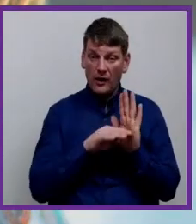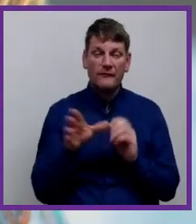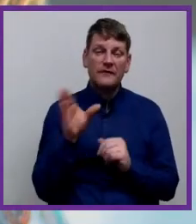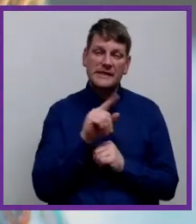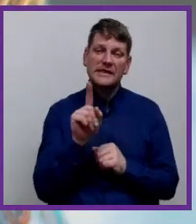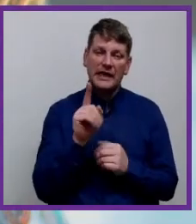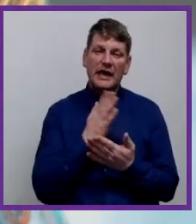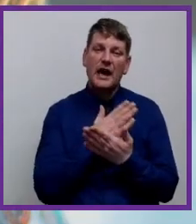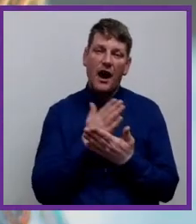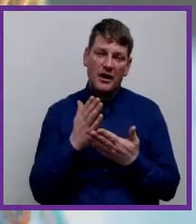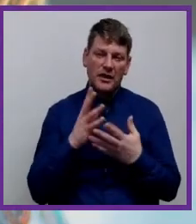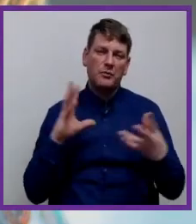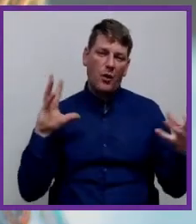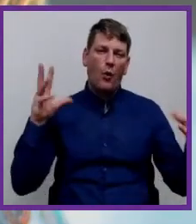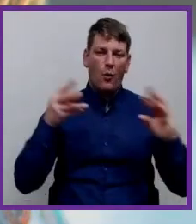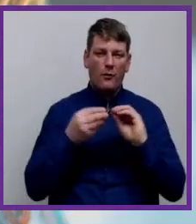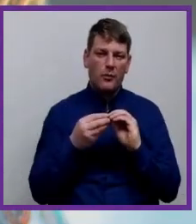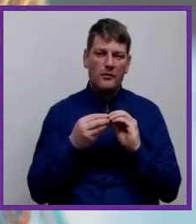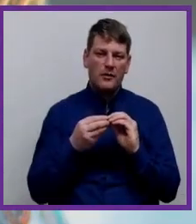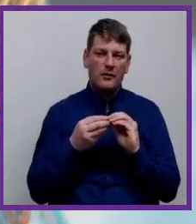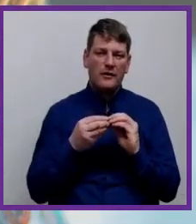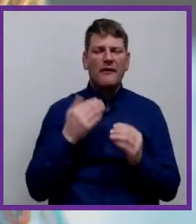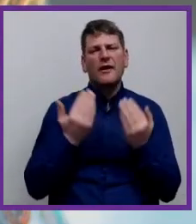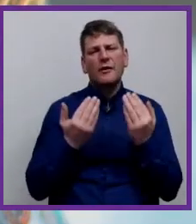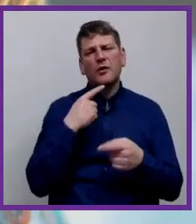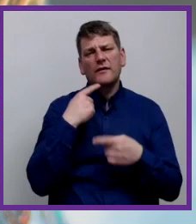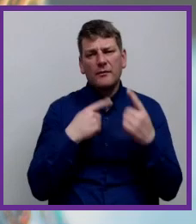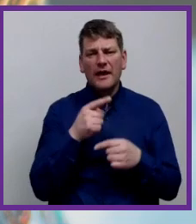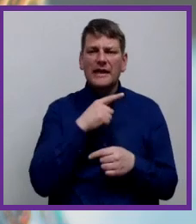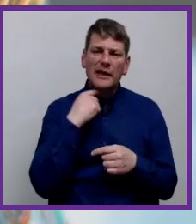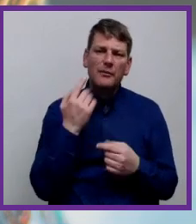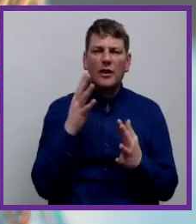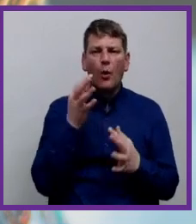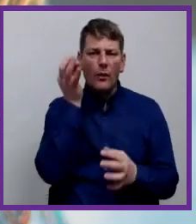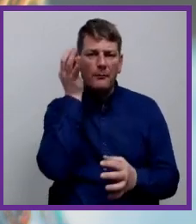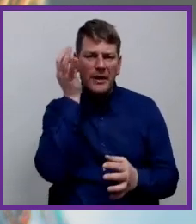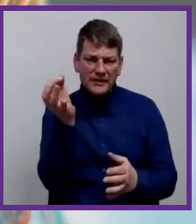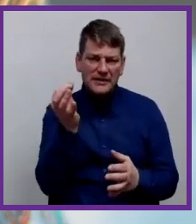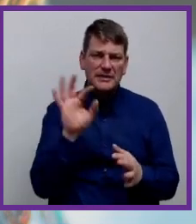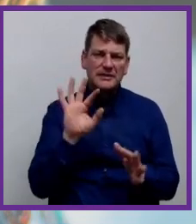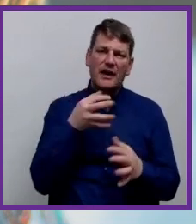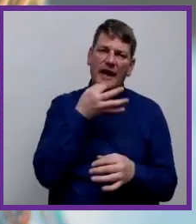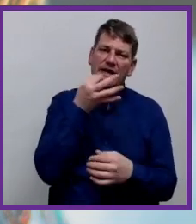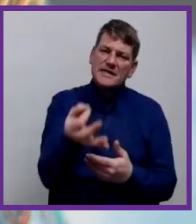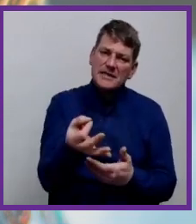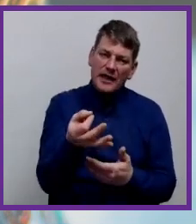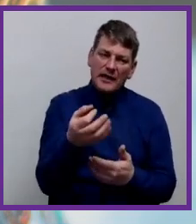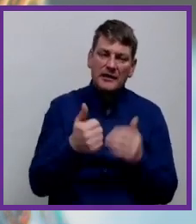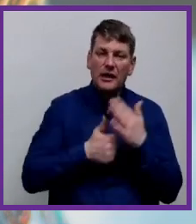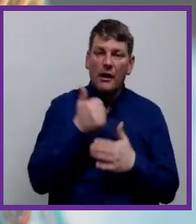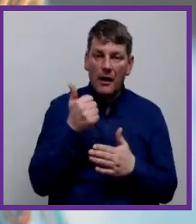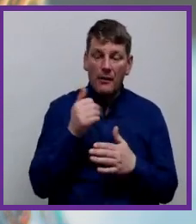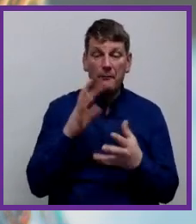kārtībā lielos vilcienos. Varbūt vienmēr var gribēt kaut ko varbūt precizēt vai izteikt labāk,